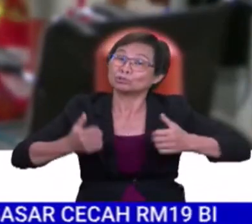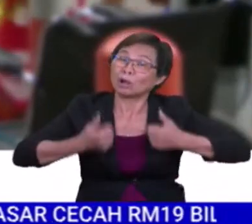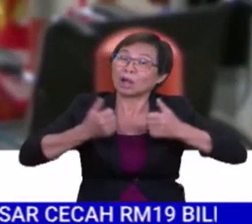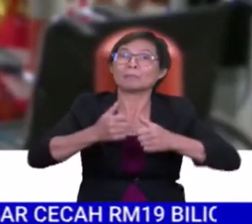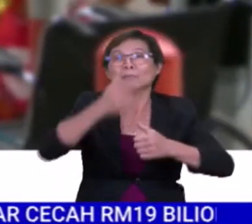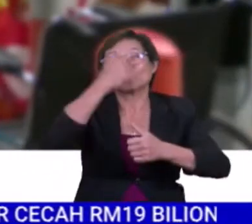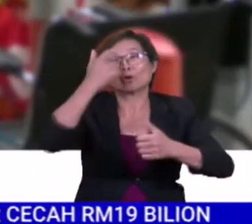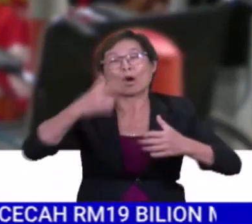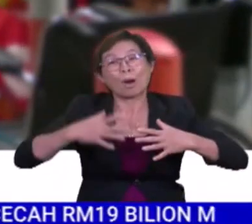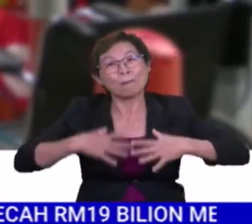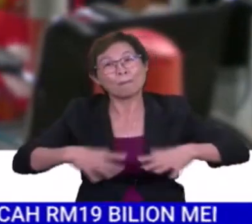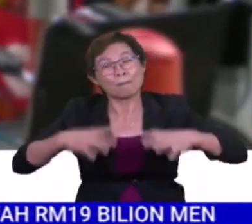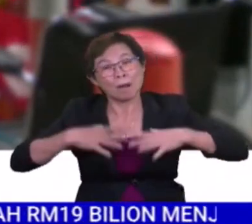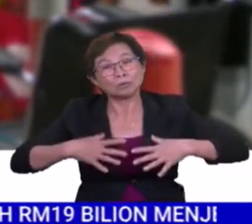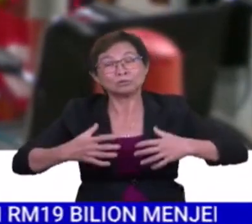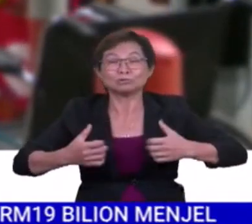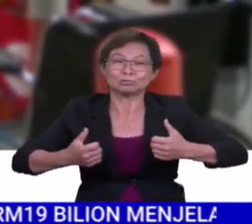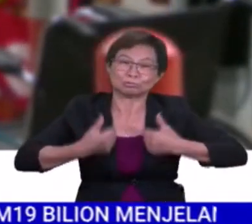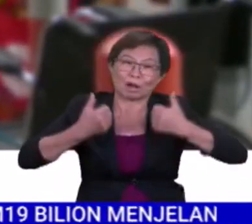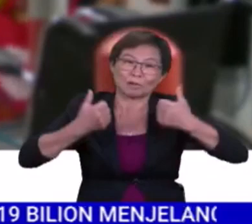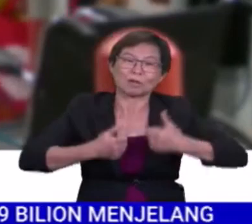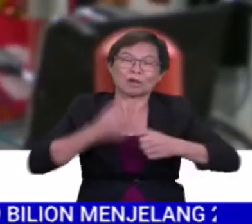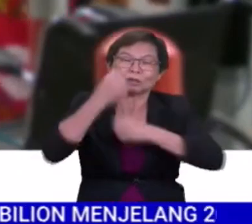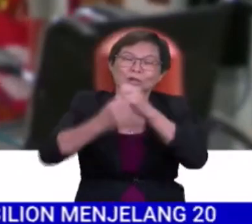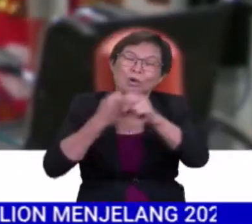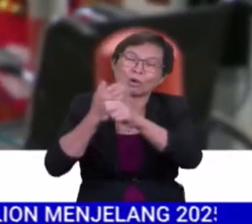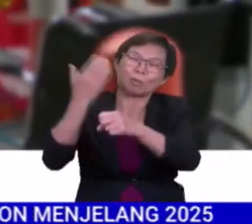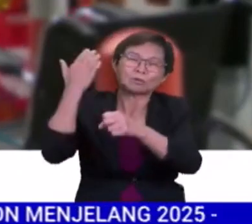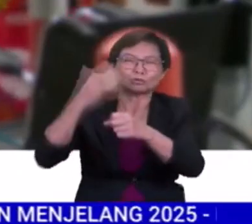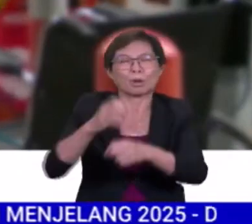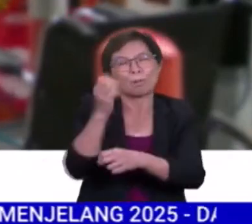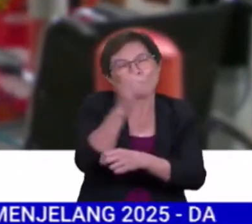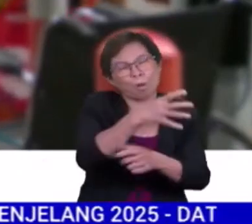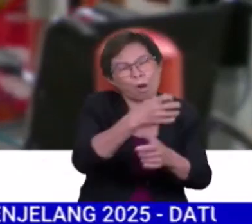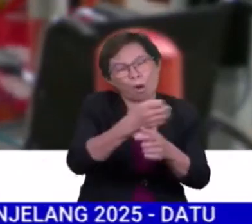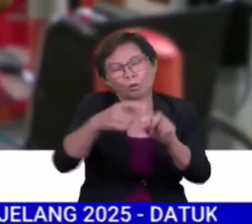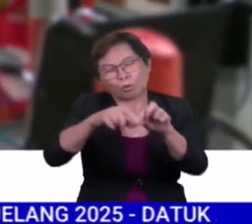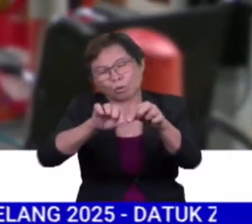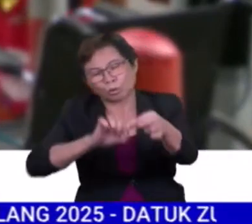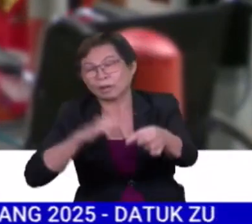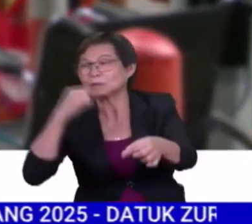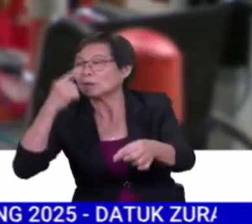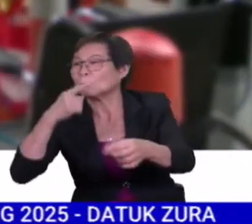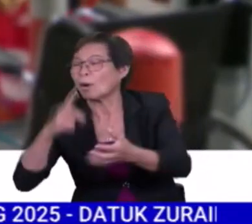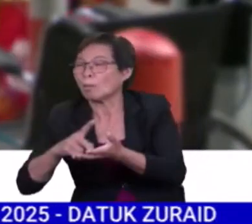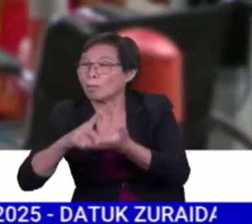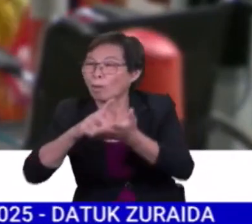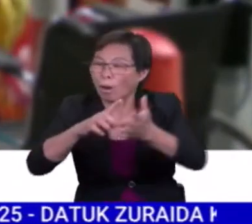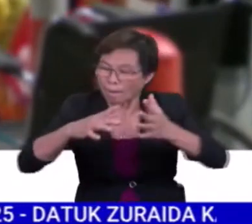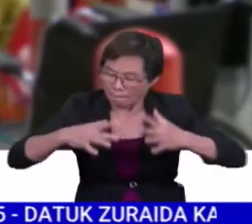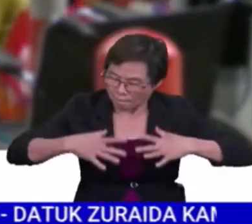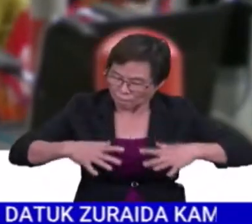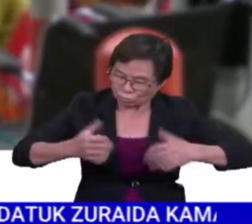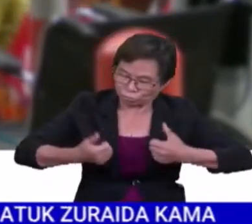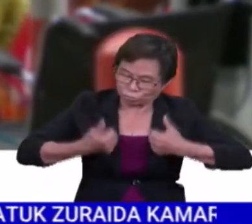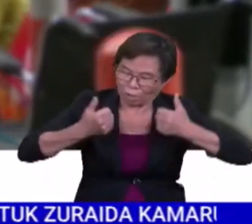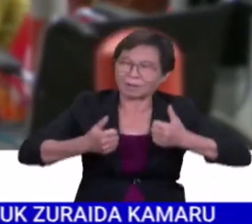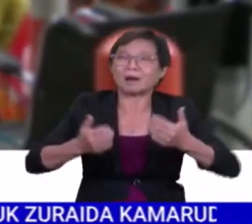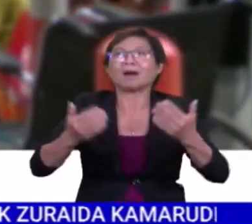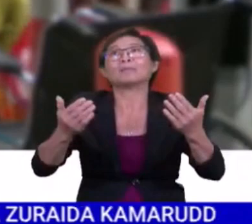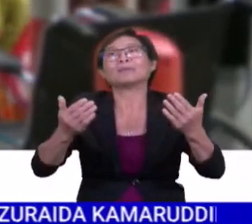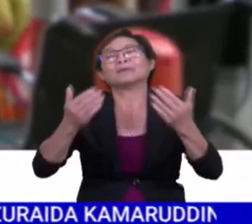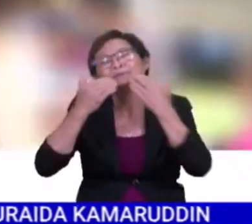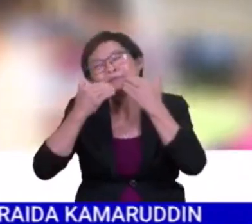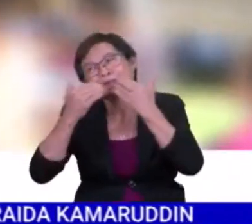lepas pun dah buang, ada yang tak muat, ada yang koyak semua. So kalau ada orang yang nak menyumbangkan baju raya, saya alhamdulillah